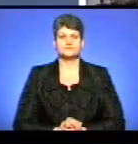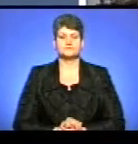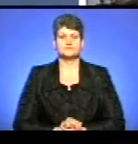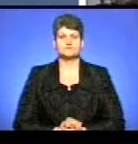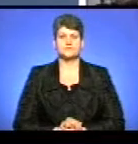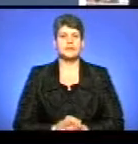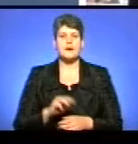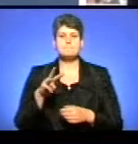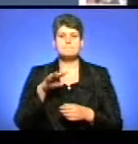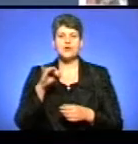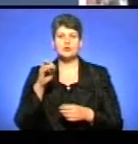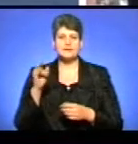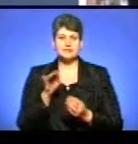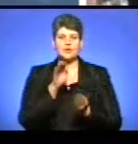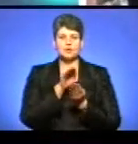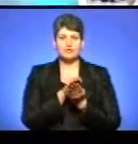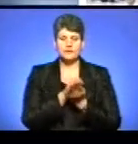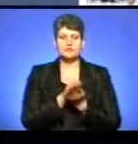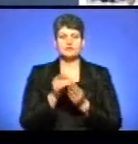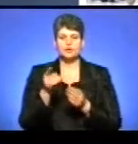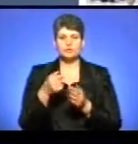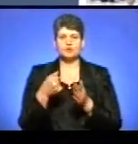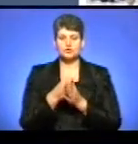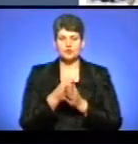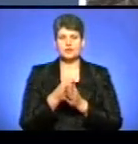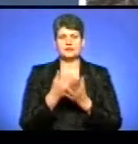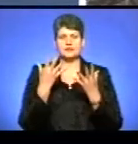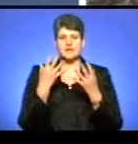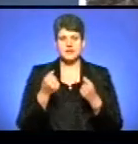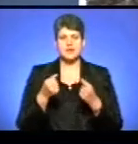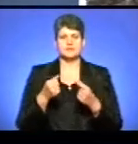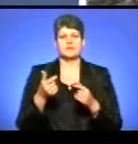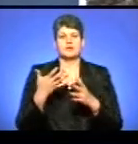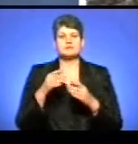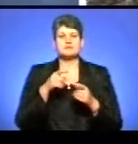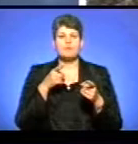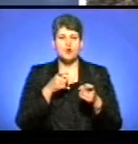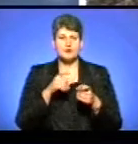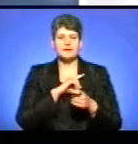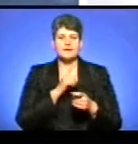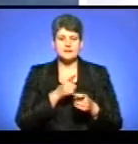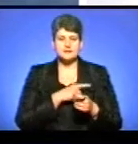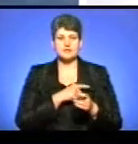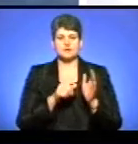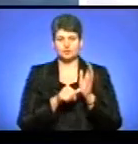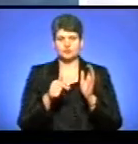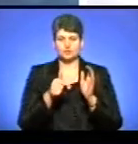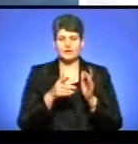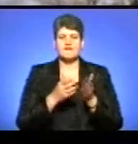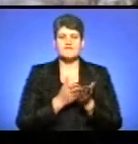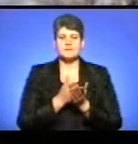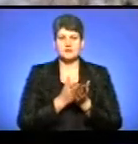На Миколинецькому кладовищі у Тернополі до Дня Збройних сил України, які відзначають 6 грудня, відправили панахиду за українськими